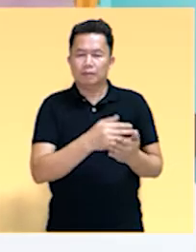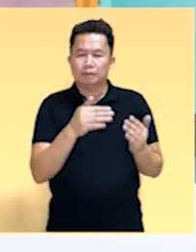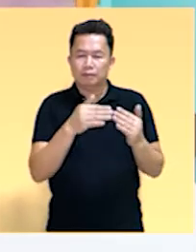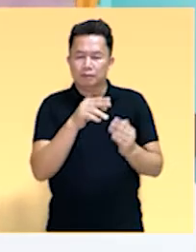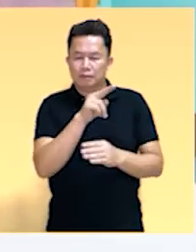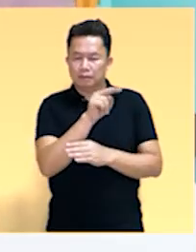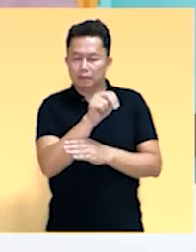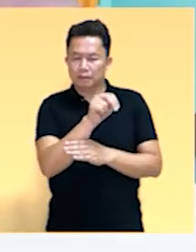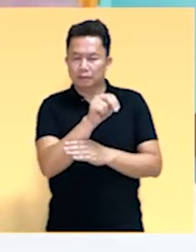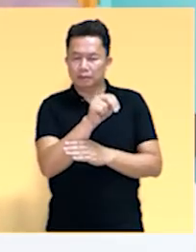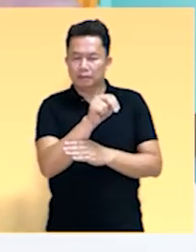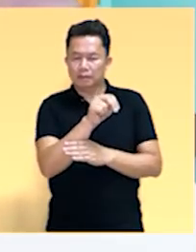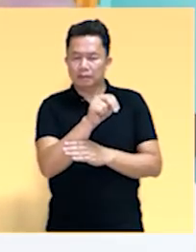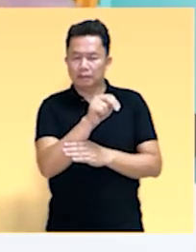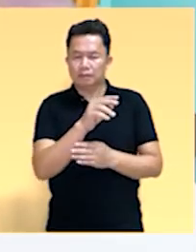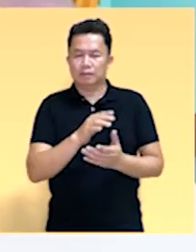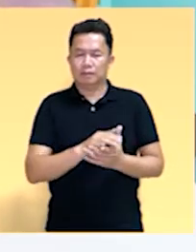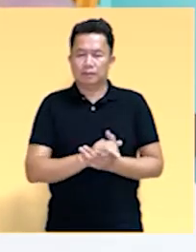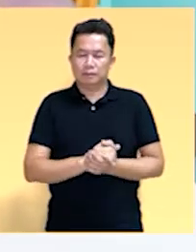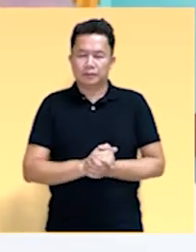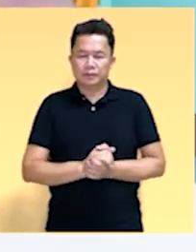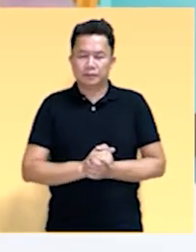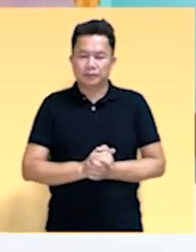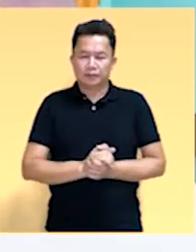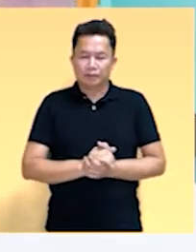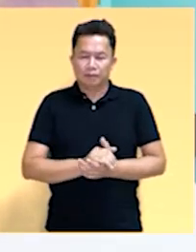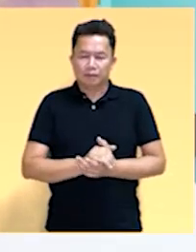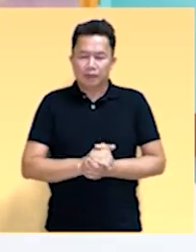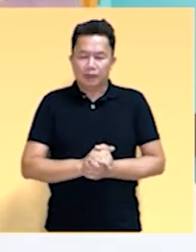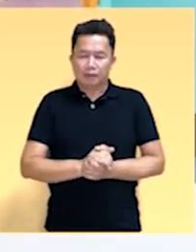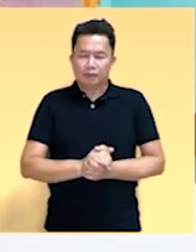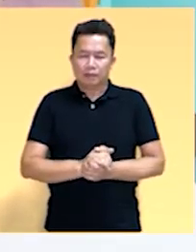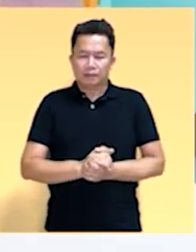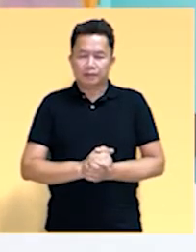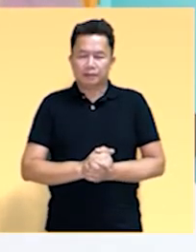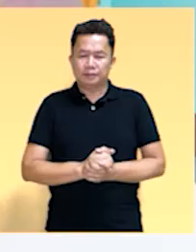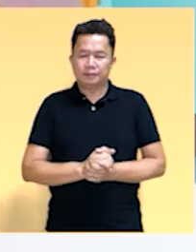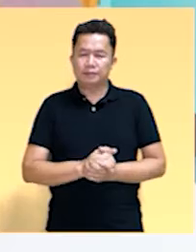1,725 pesos equals N.